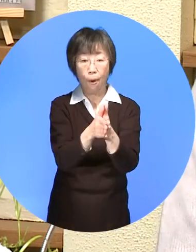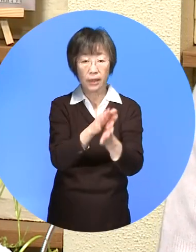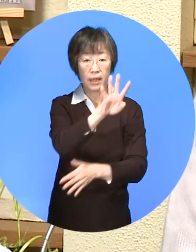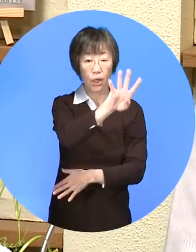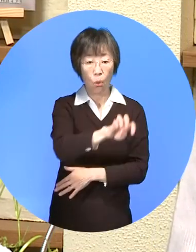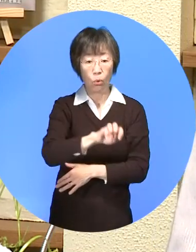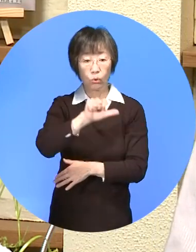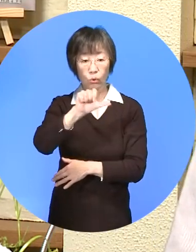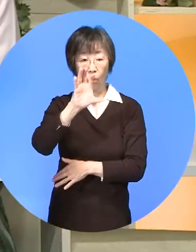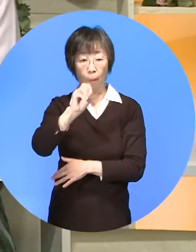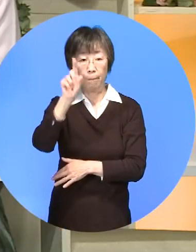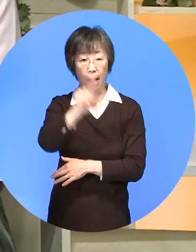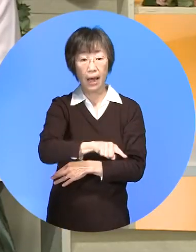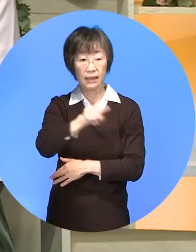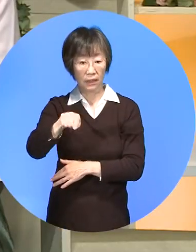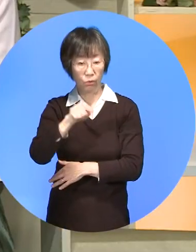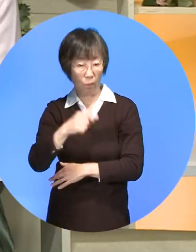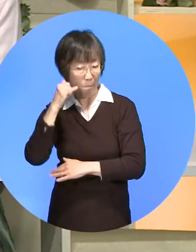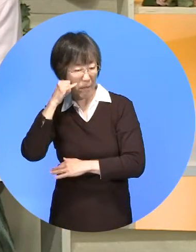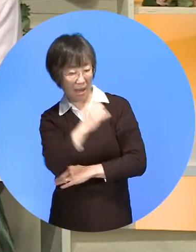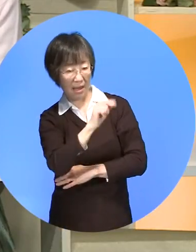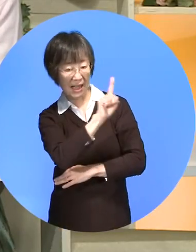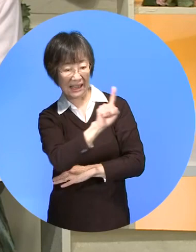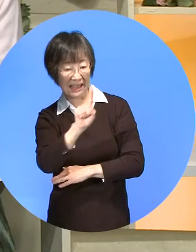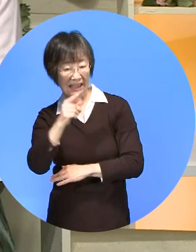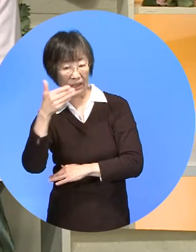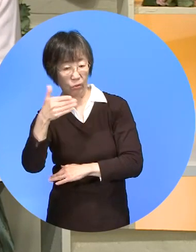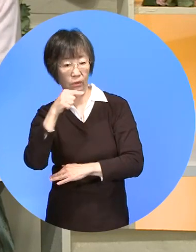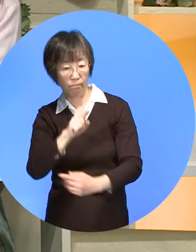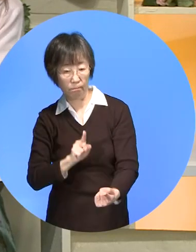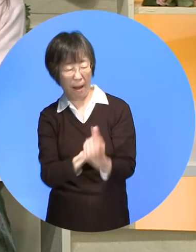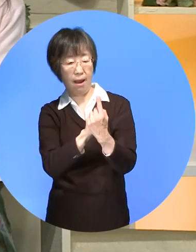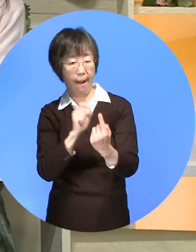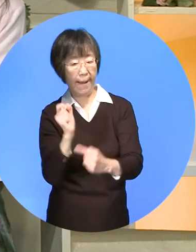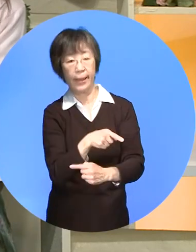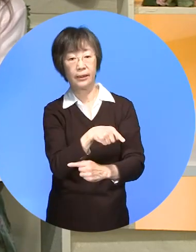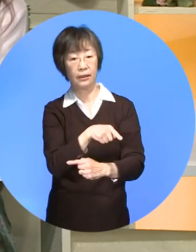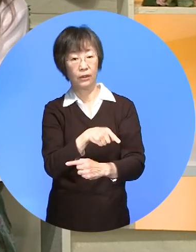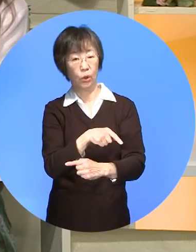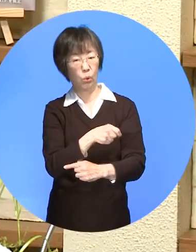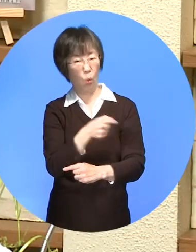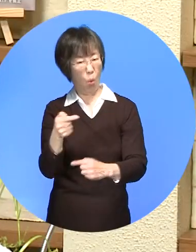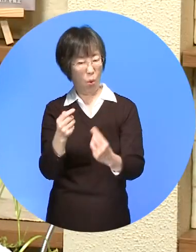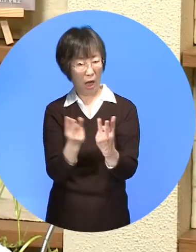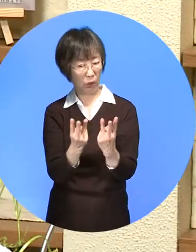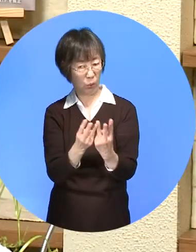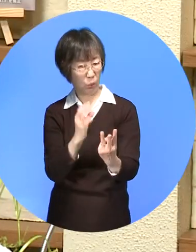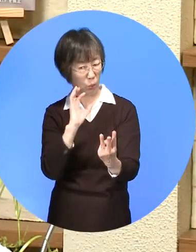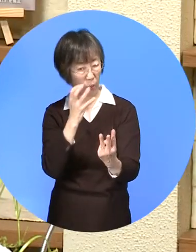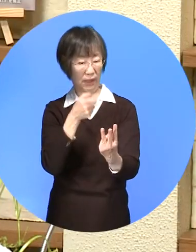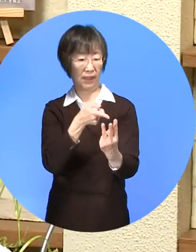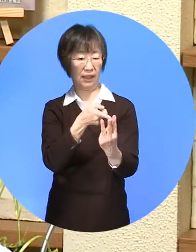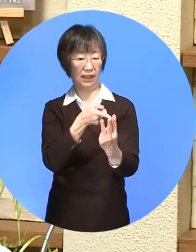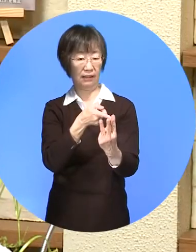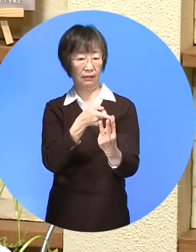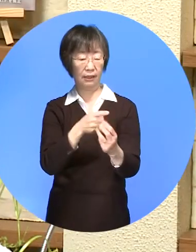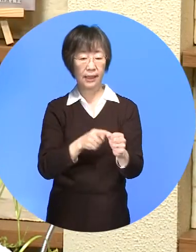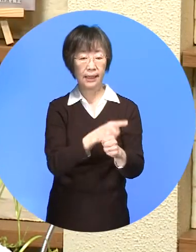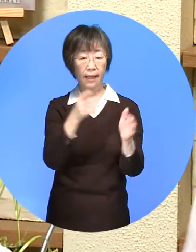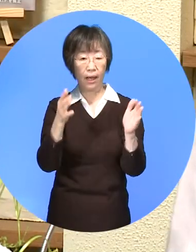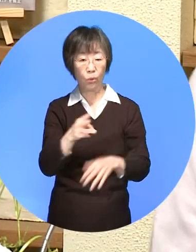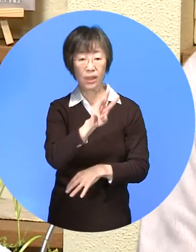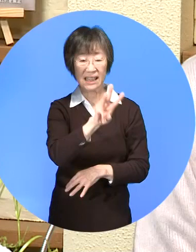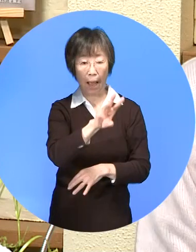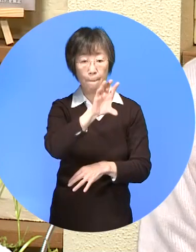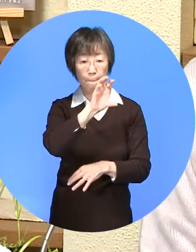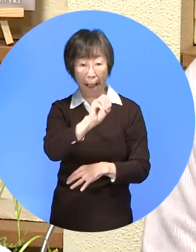報に対応ということで、 すごい、およそ45万人も、 すごい数ですよこれは。 すごい数ですね。 あと年間大体ね3万件の通報に対